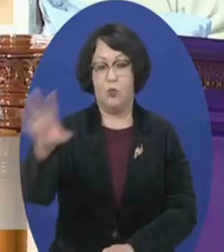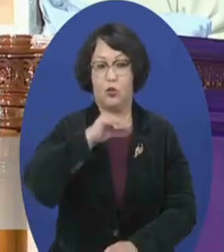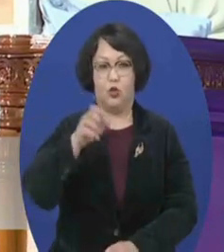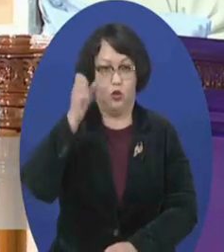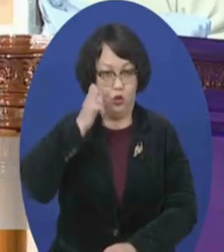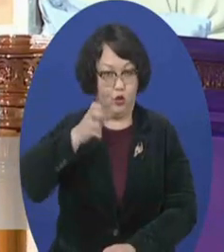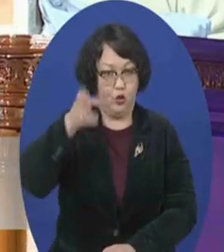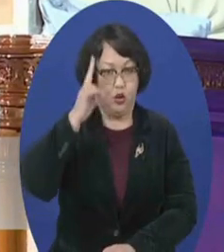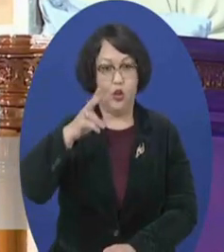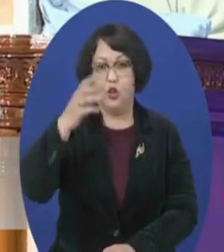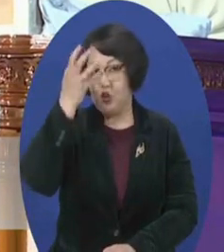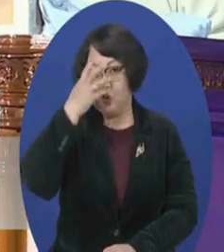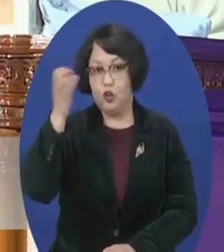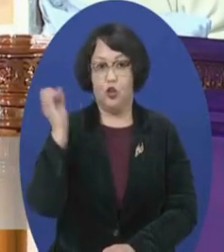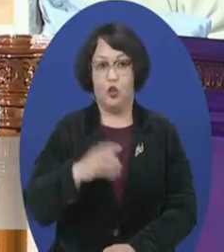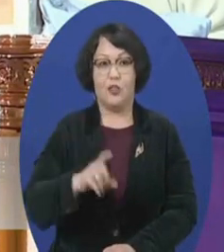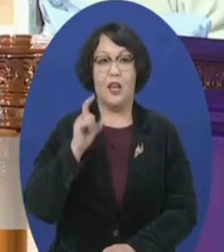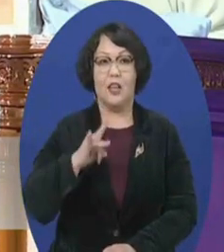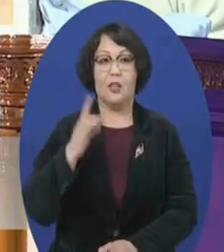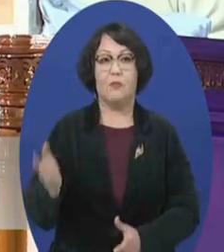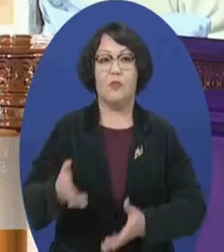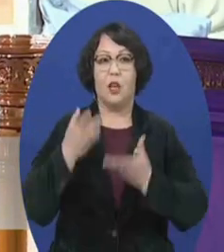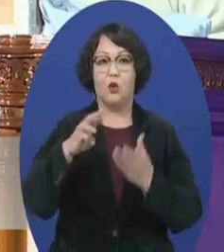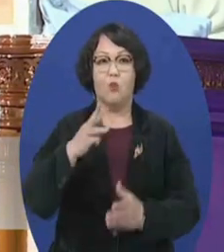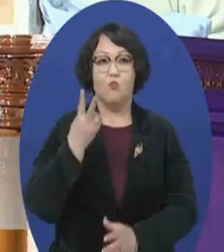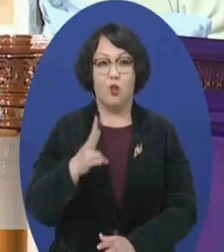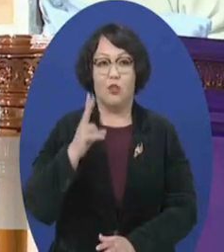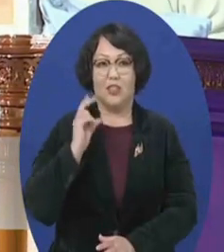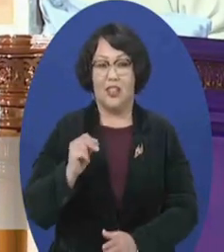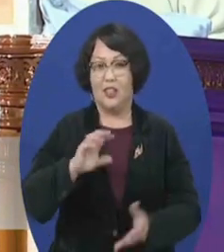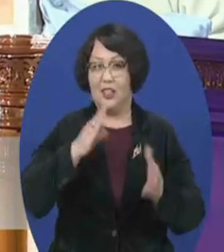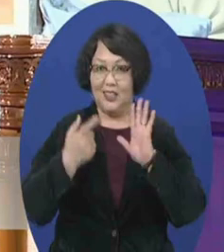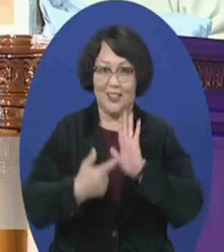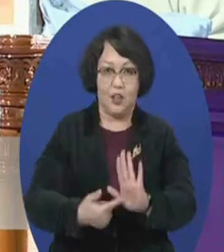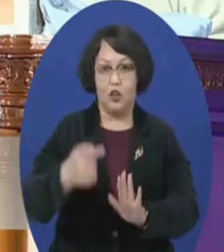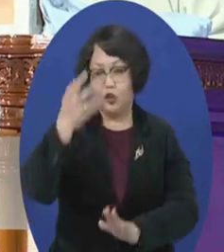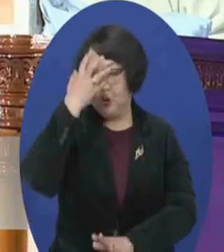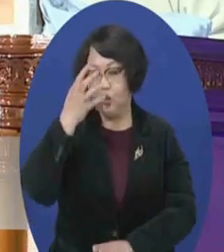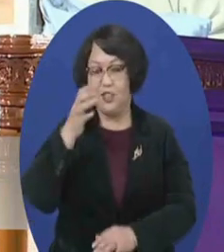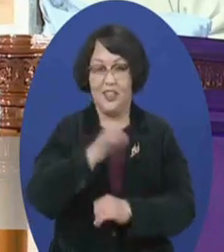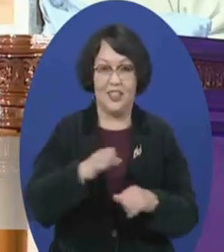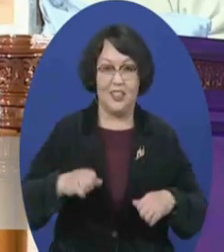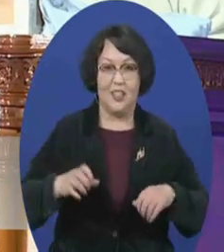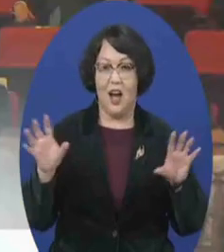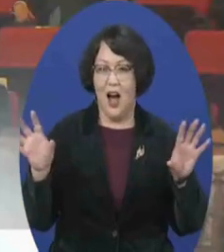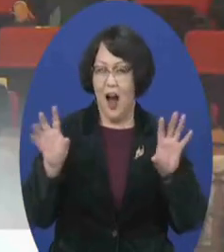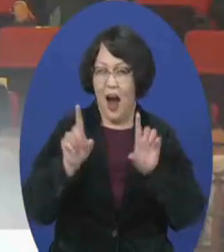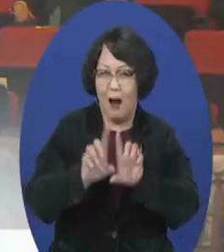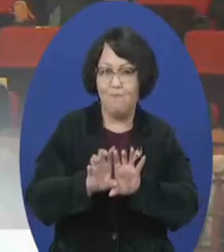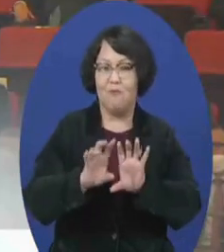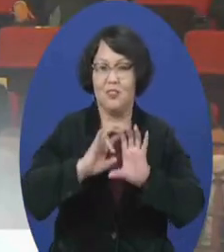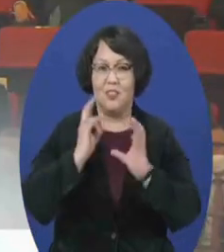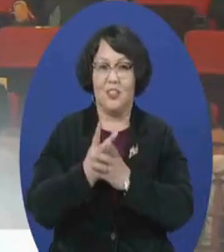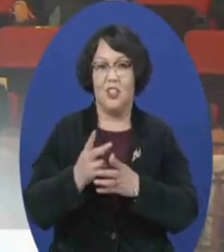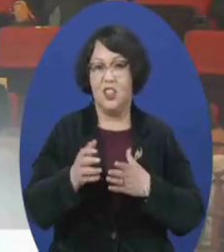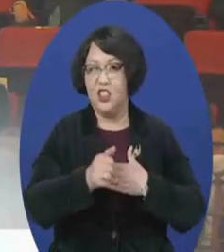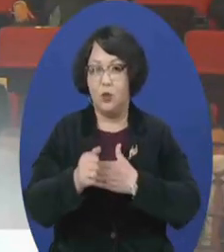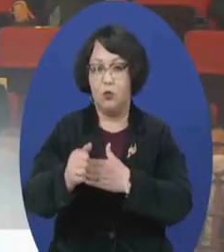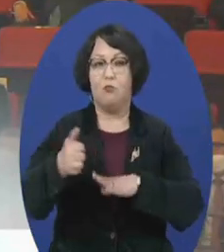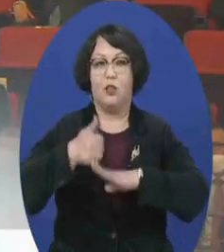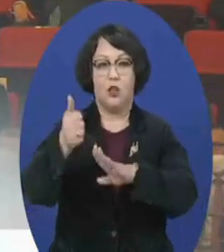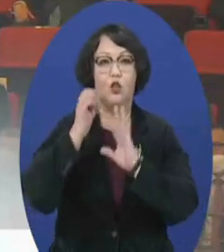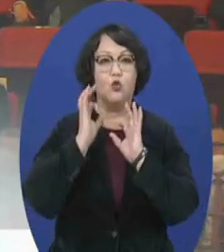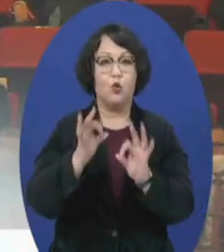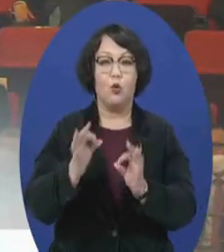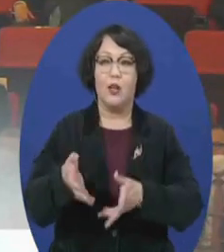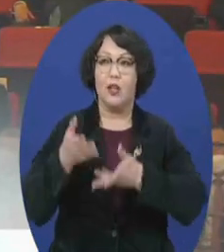ерөнхийлөгчөө төр ёсны эрхэм дээд мөн чанарын ерөнхийлөл төр ард түмнийг нэгэн зорилго чиглүүлэх манлайлагч зүвийг